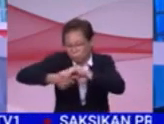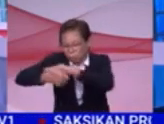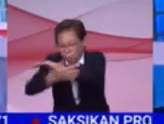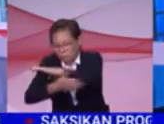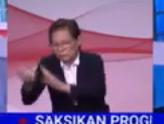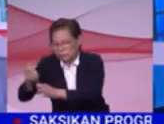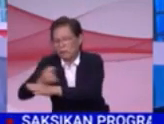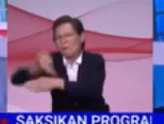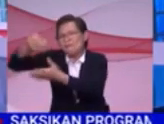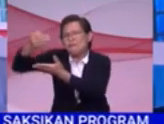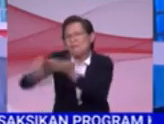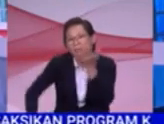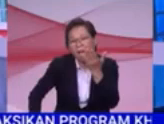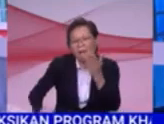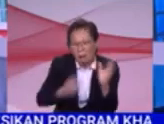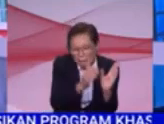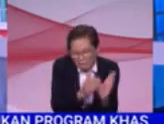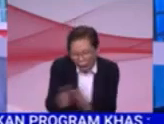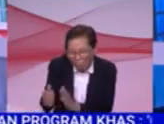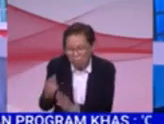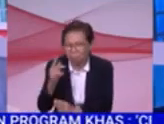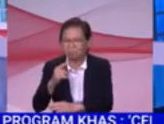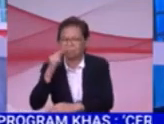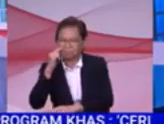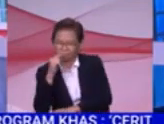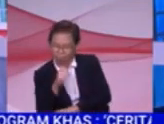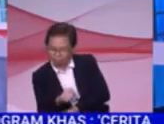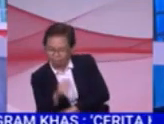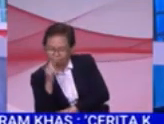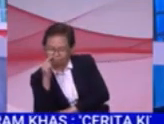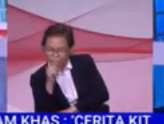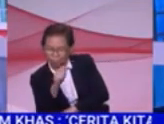tidak berhasil apabila modus operandi itu dikesan pihak berkuasa.